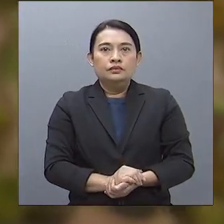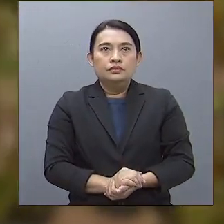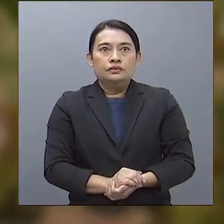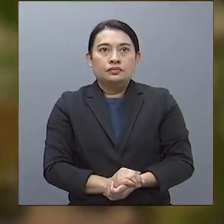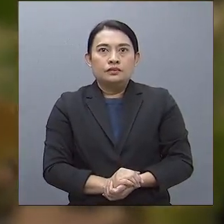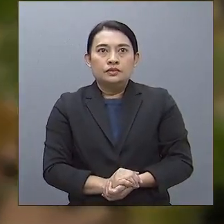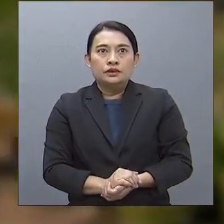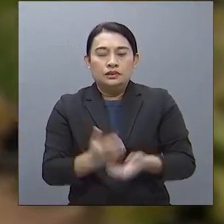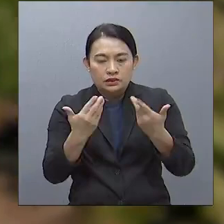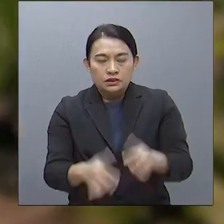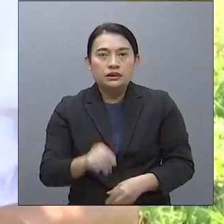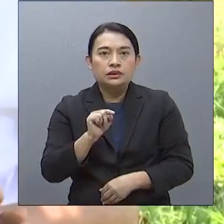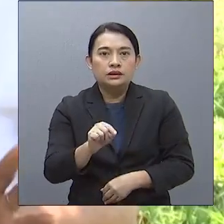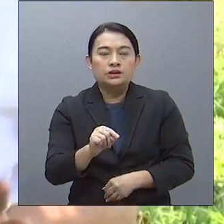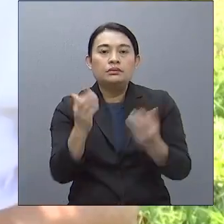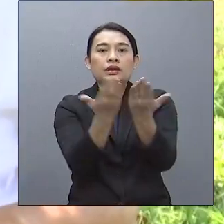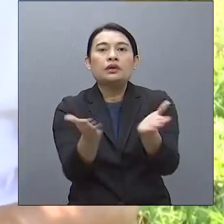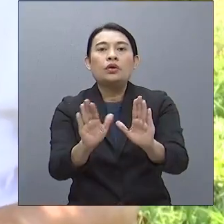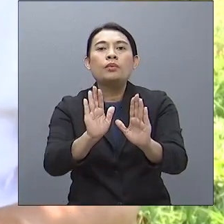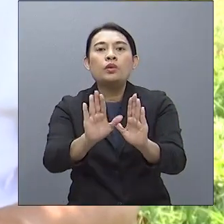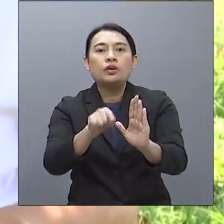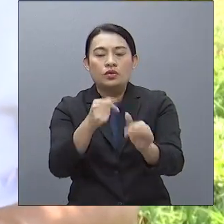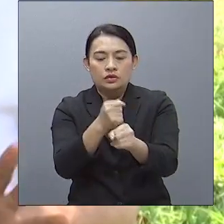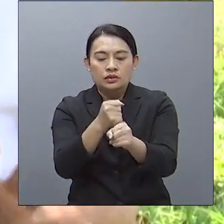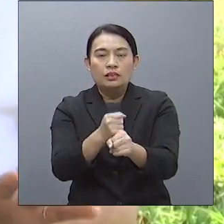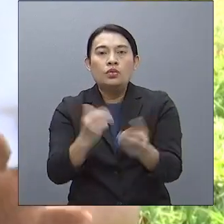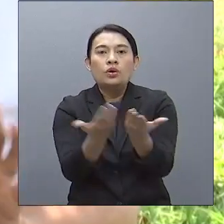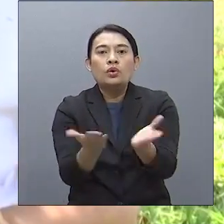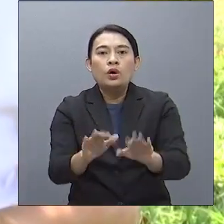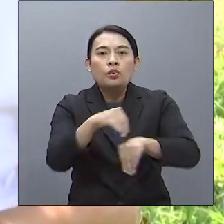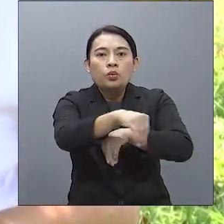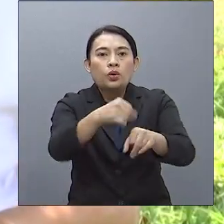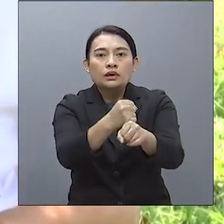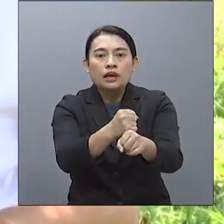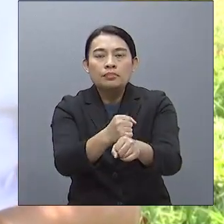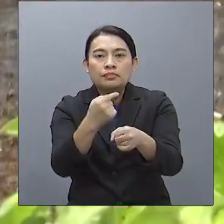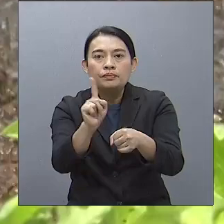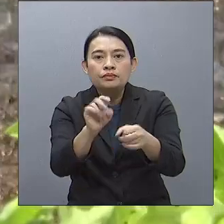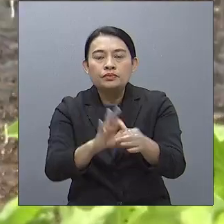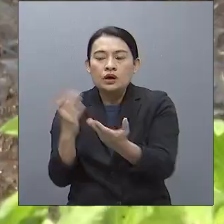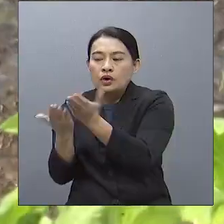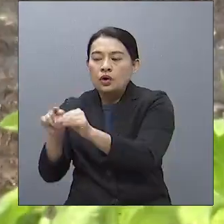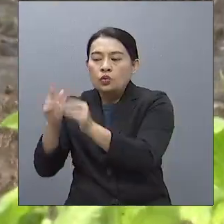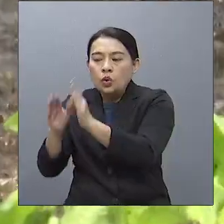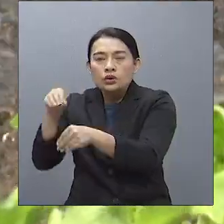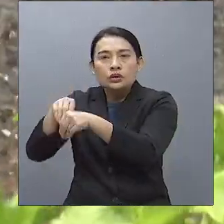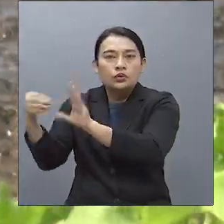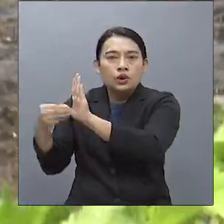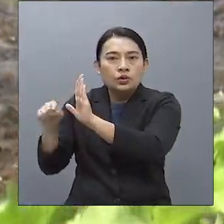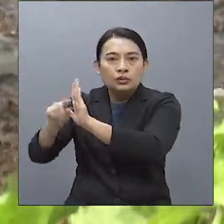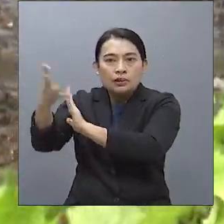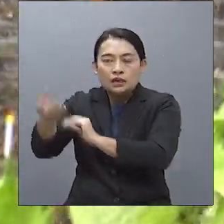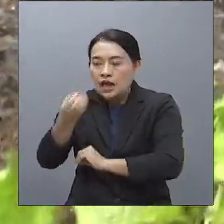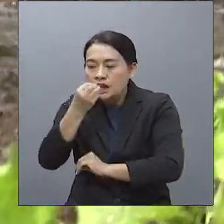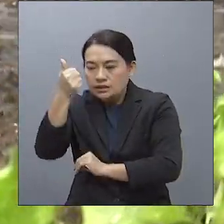ของเราเป็นคอนเซปต์family to family ครับคือครอบครัวของเราปลูกเพื่อให้ครอบครัวคนเมืองที่ไม่มีพื้นที่ปลูกผักเนี่ยได้กินก็คือ